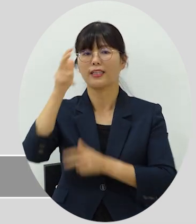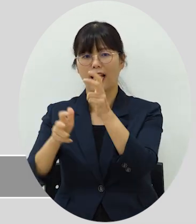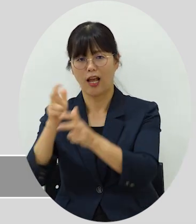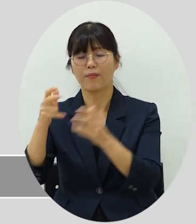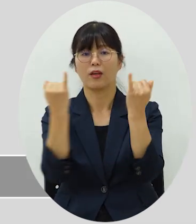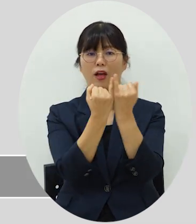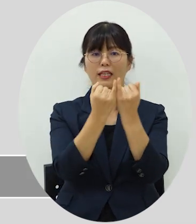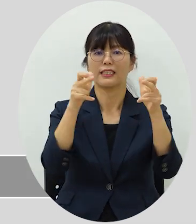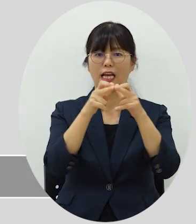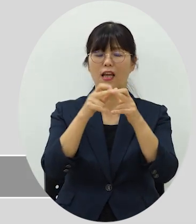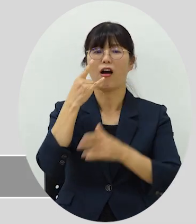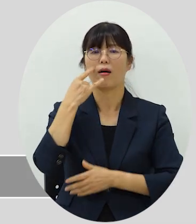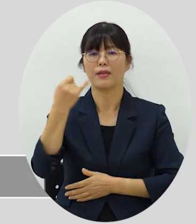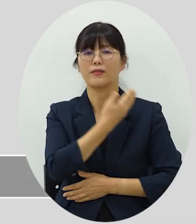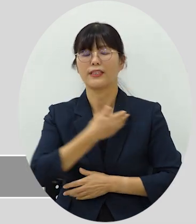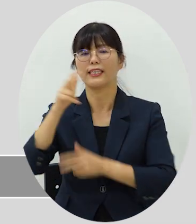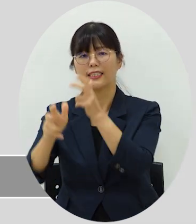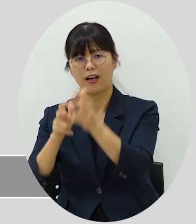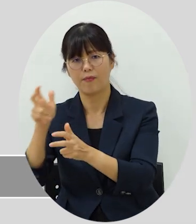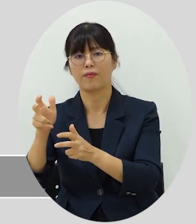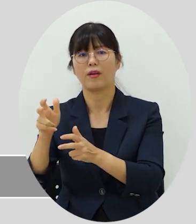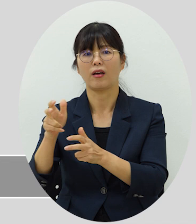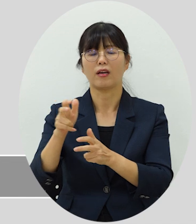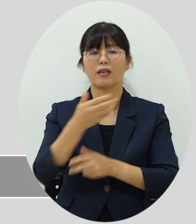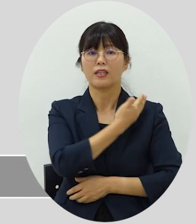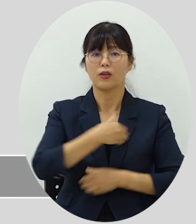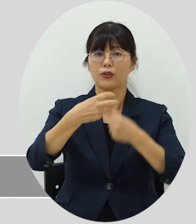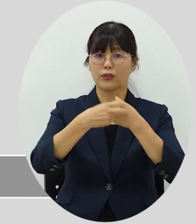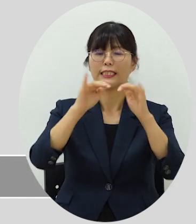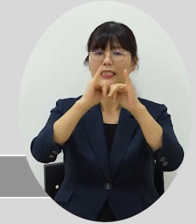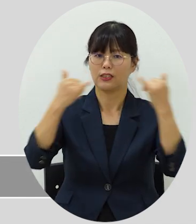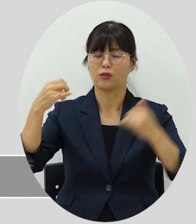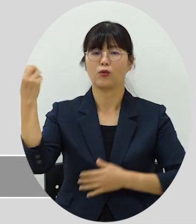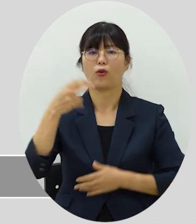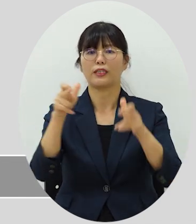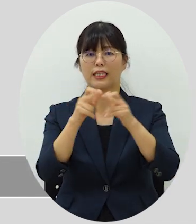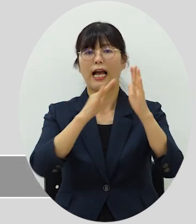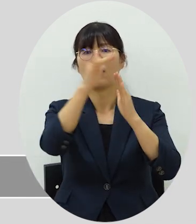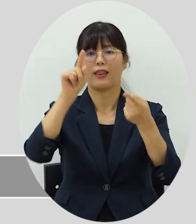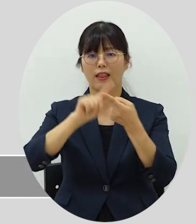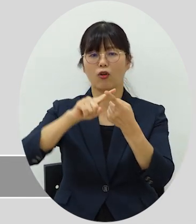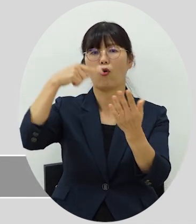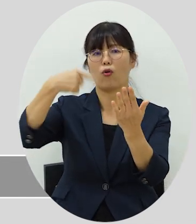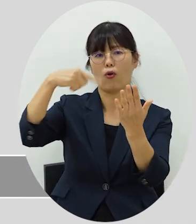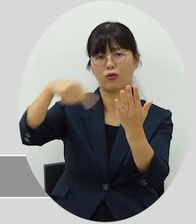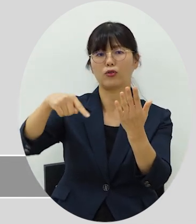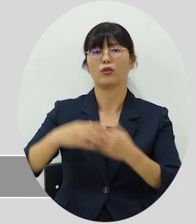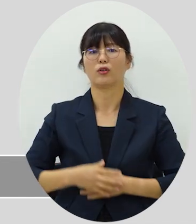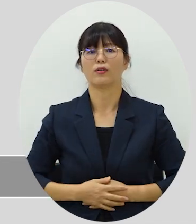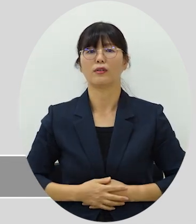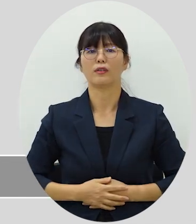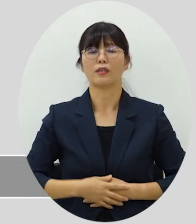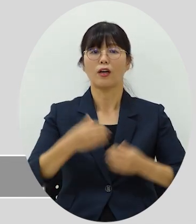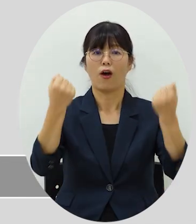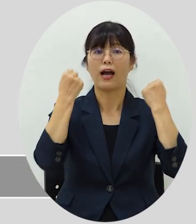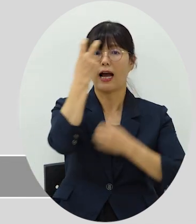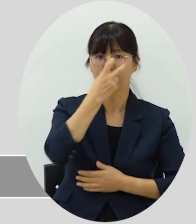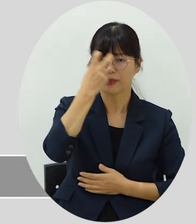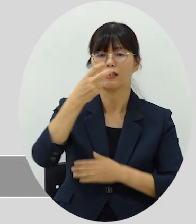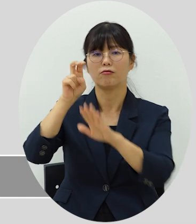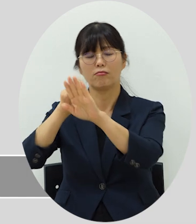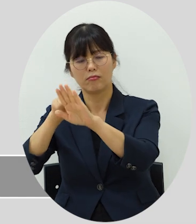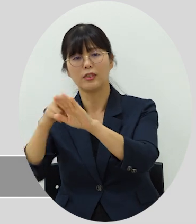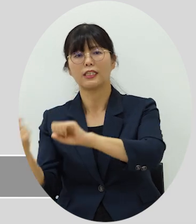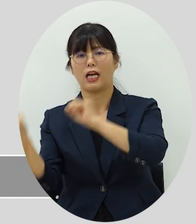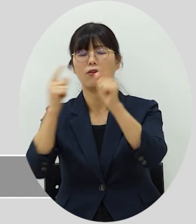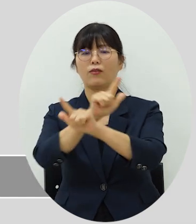사업, 여성장애인 모성보건사업, 보건의료 인력 및 장애인, 가족에 대한 교육, 건강검진,